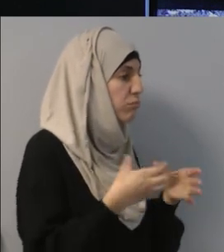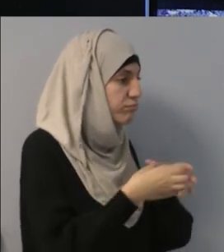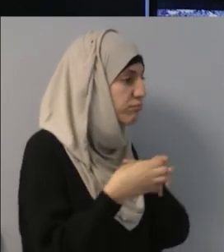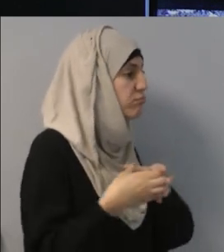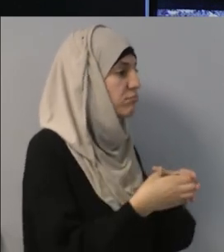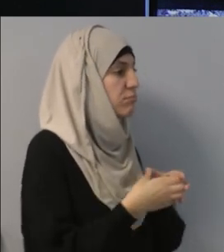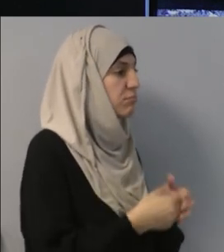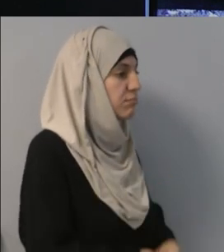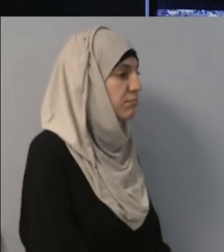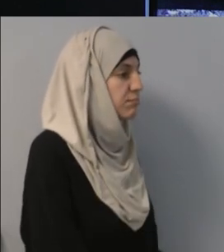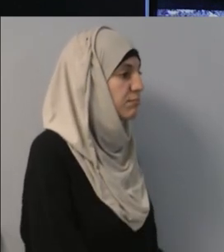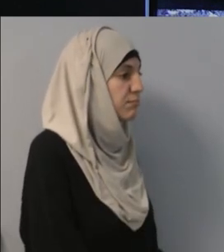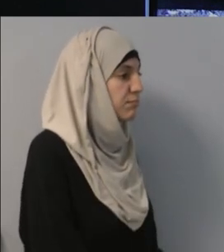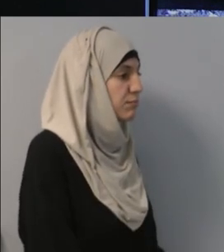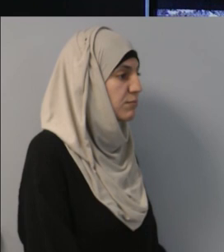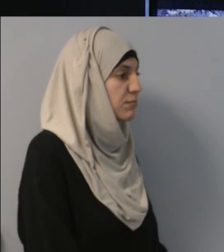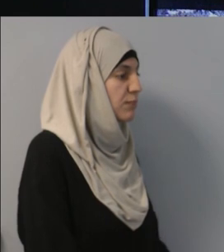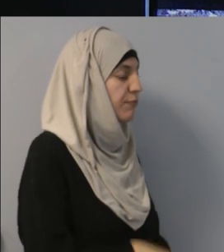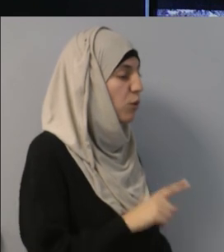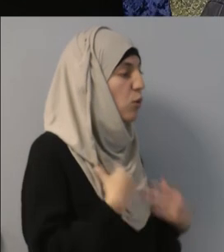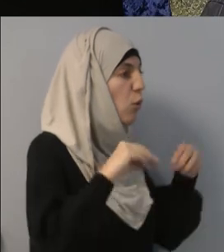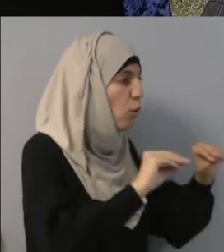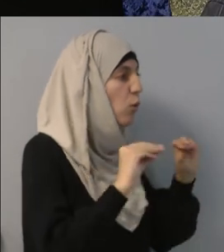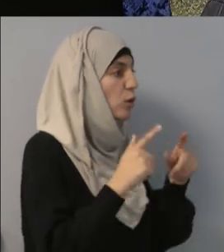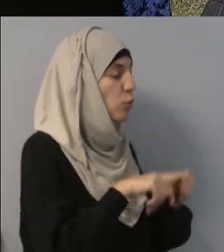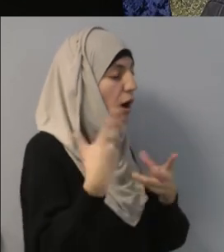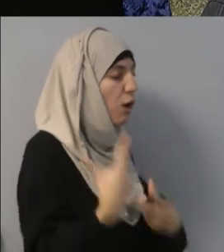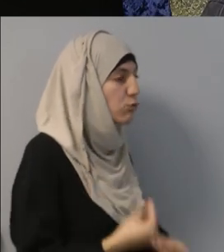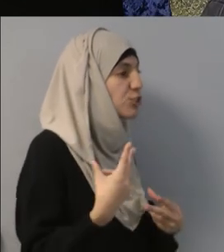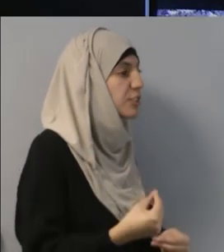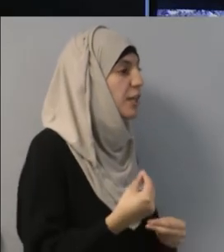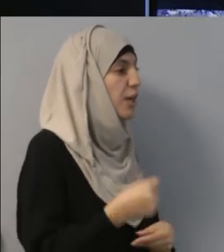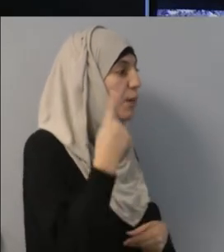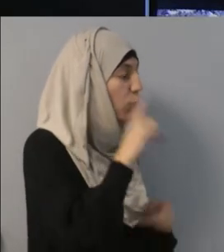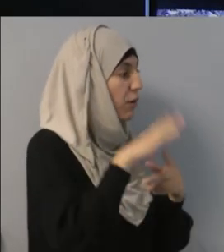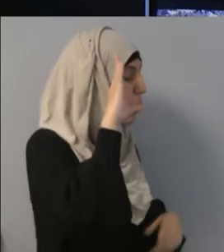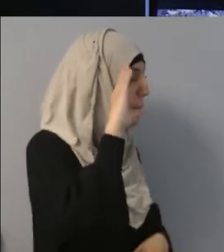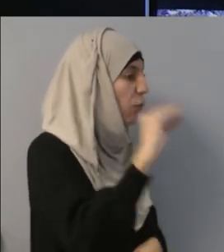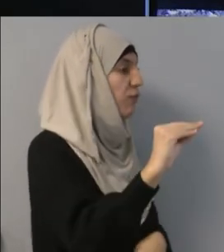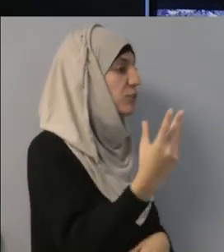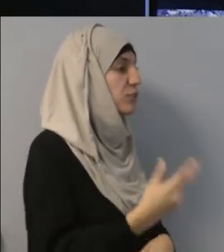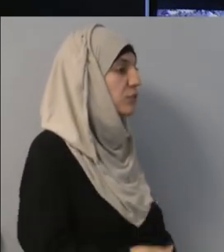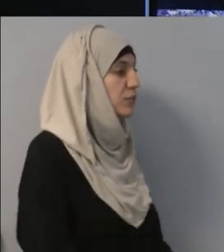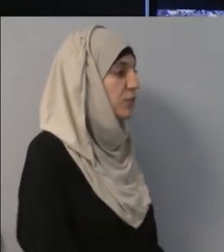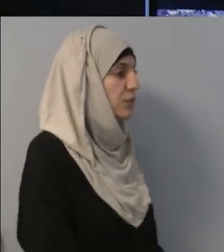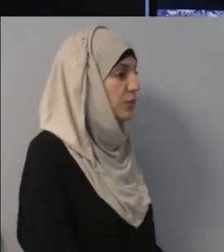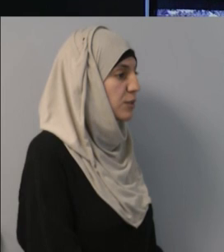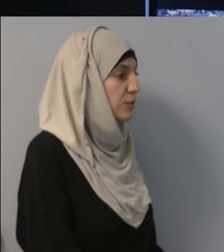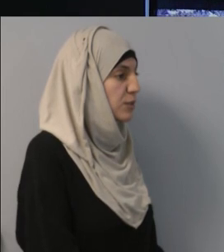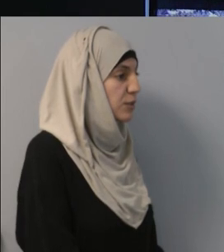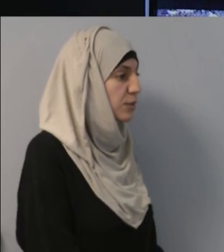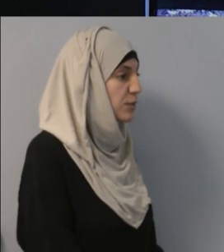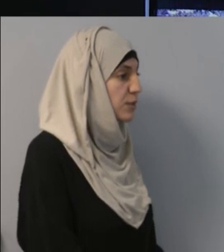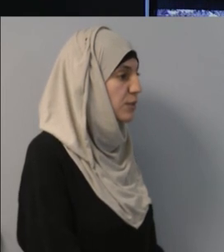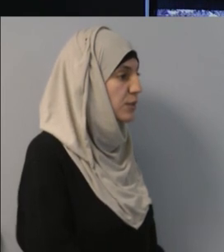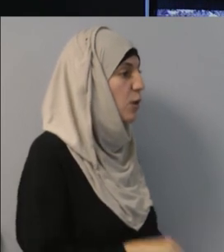bah, tous nos cours doivent être enregistrés, filmés, et de manière plutôt professionnelle, parce qu'on n'a pas envie non plus de passer pour des Bien amateurs. On sûr. pourrait très bien